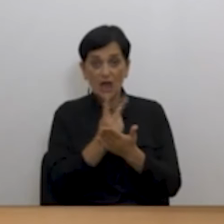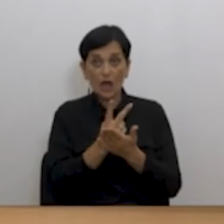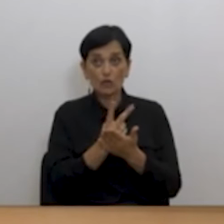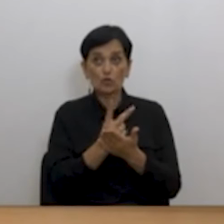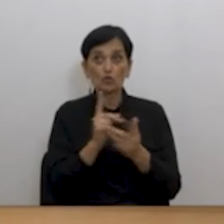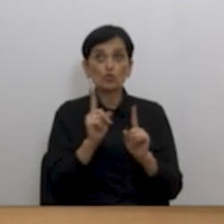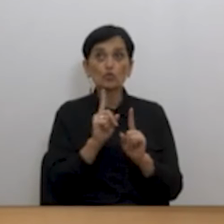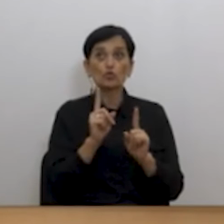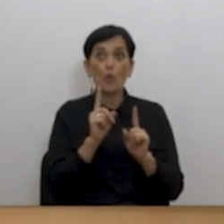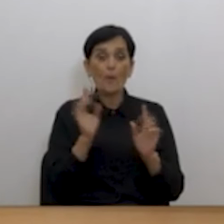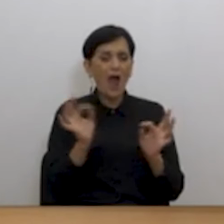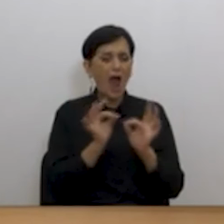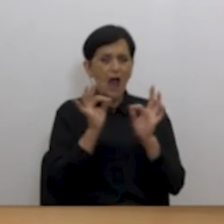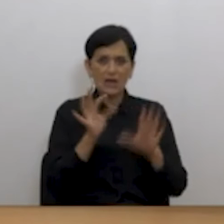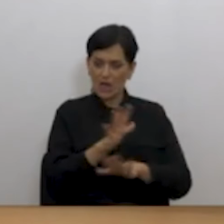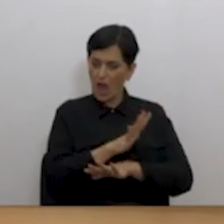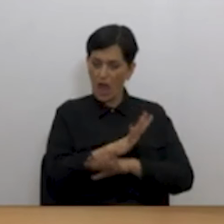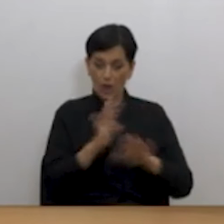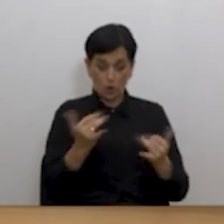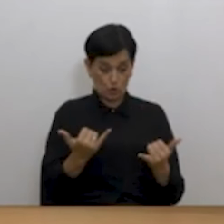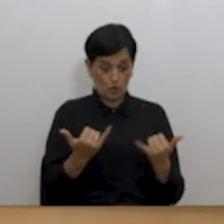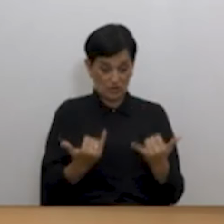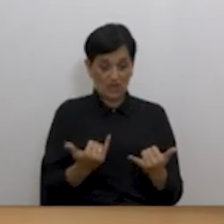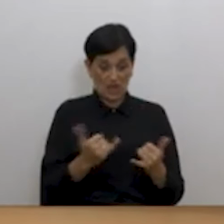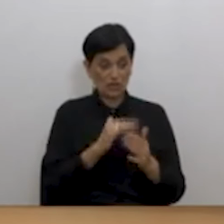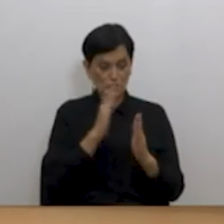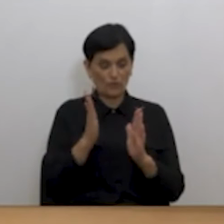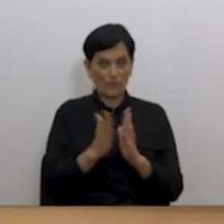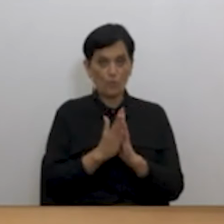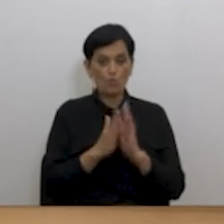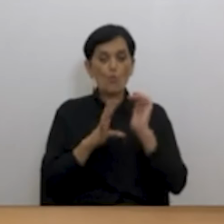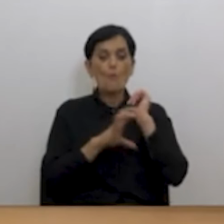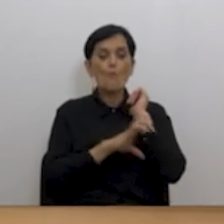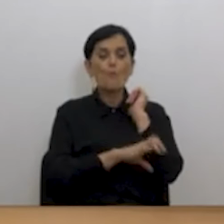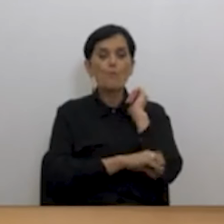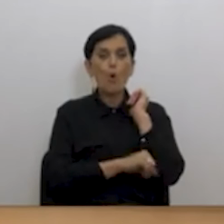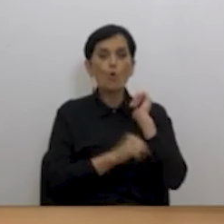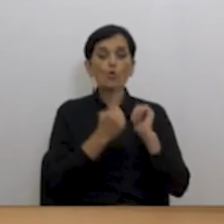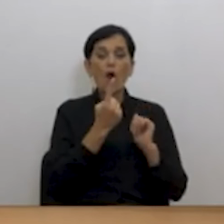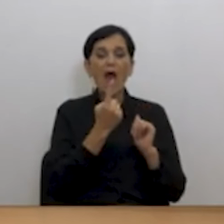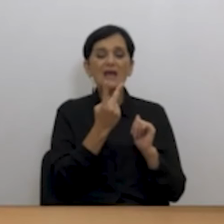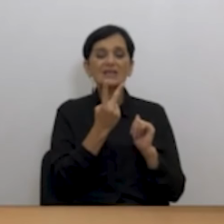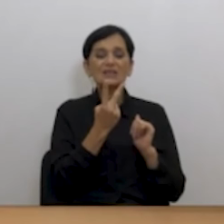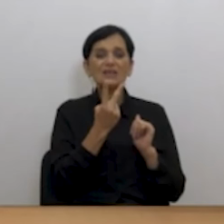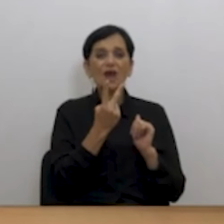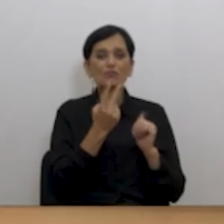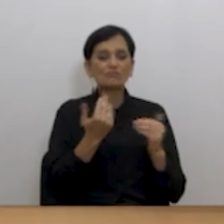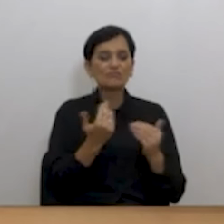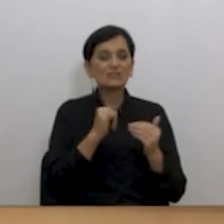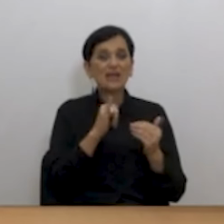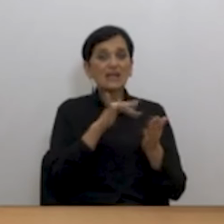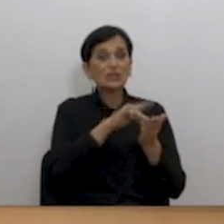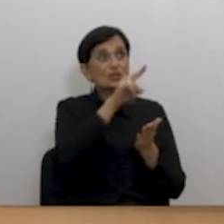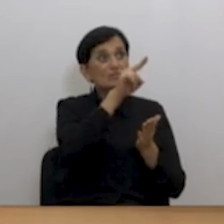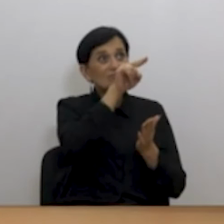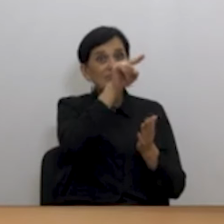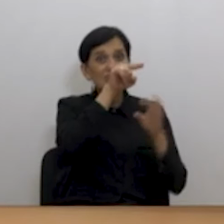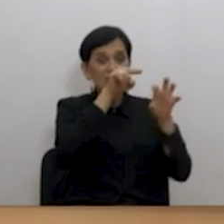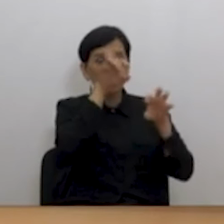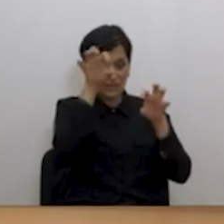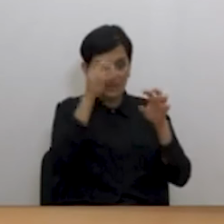araperi ariqo dges es qvelaperi ukve bolo 1 da 2 komlian soplamdets ki midis. Ai am